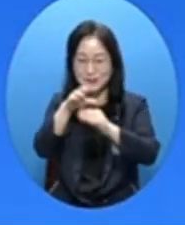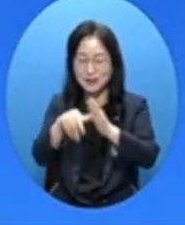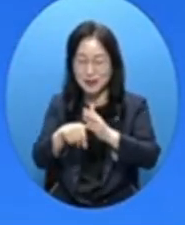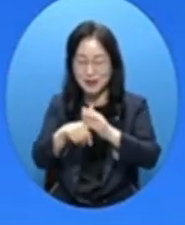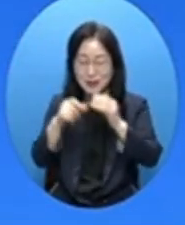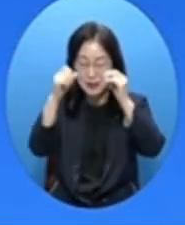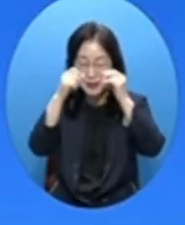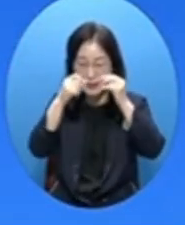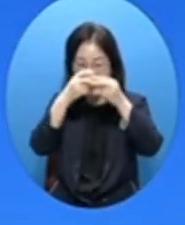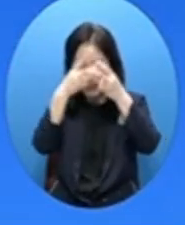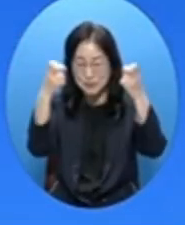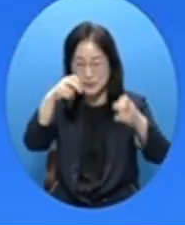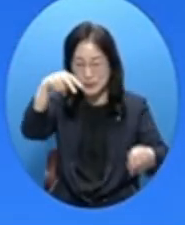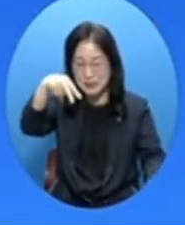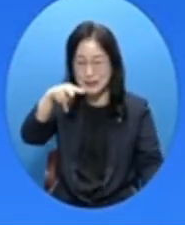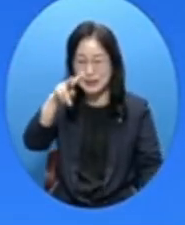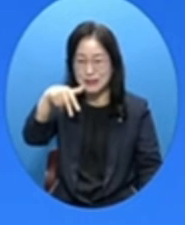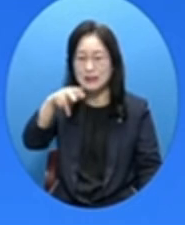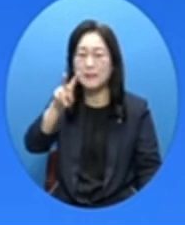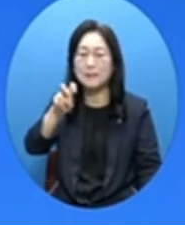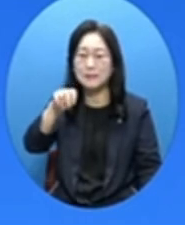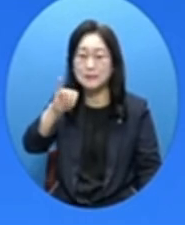선생님 댁을 찾아가는데